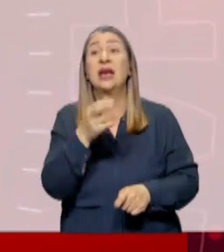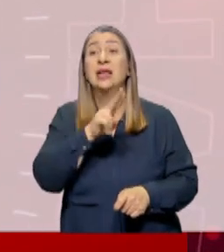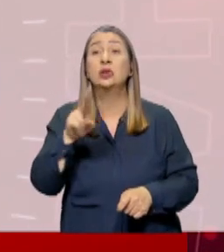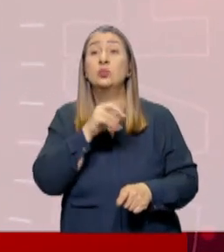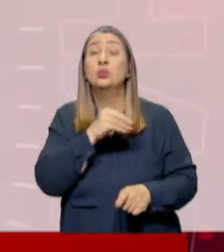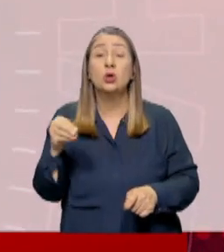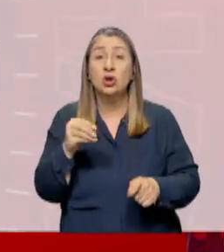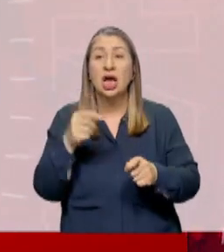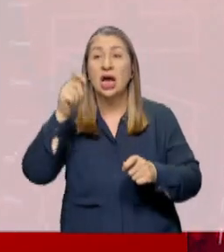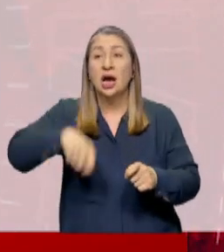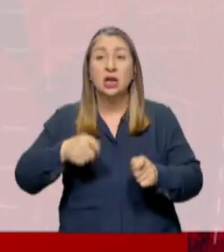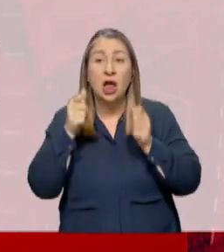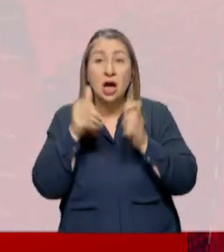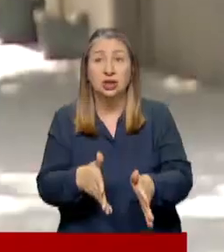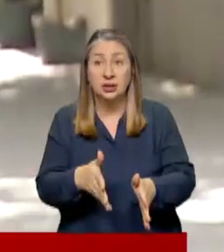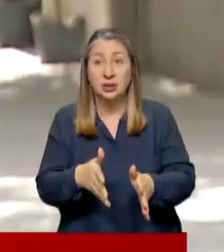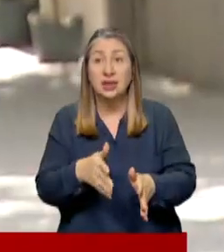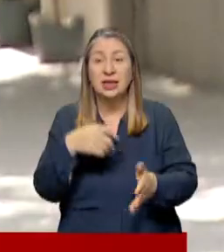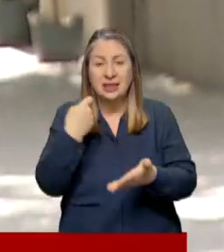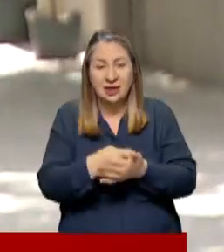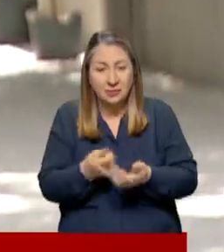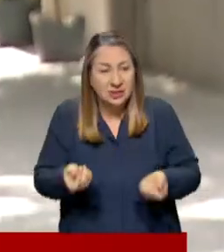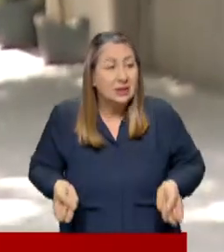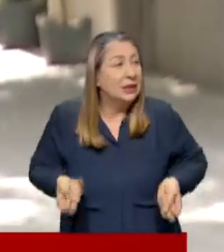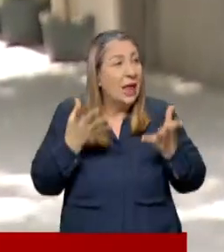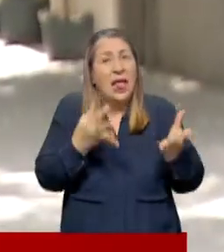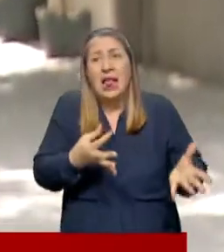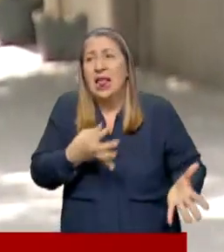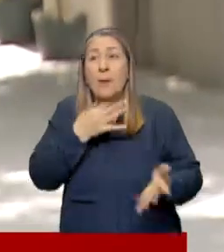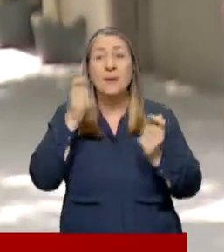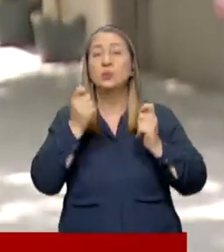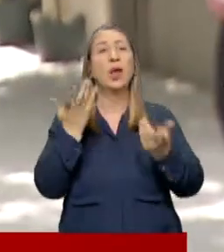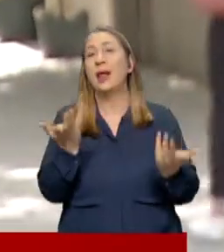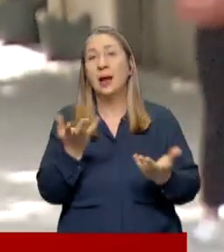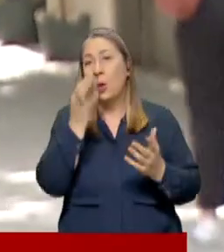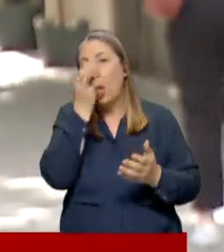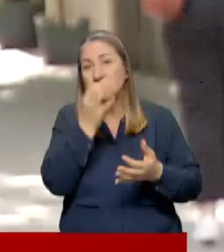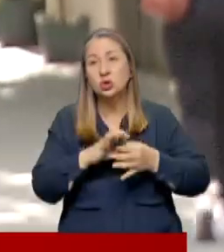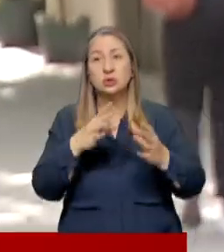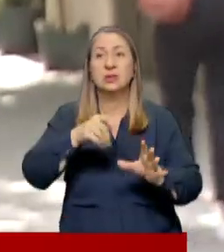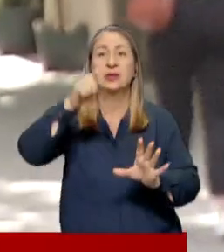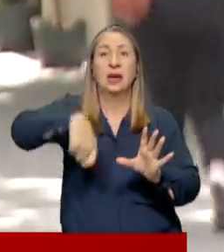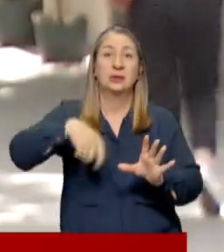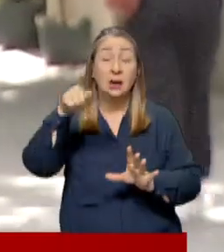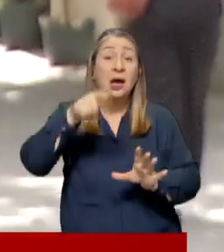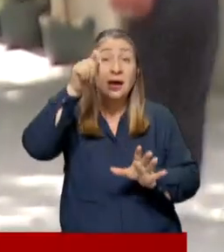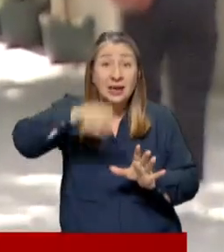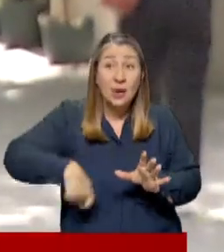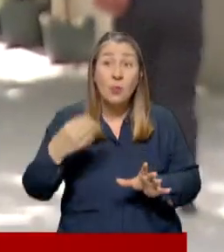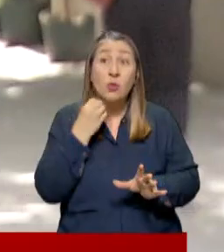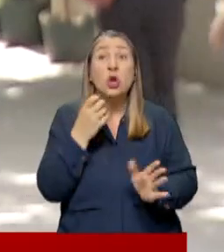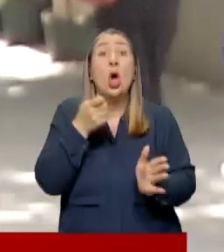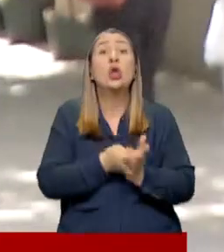700 milyon lira karttan harcandı. Nakite sıkışan tüketici mecburen en kolay çözüm yolu olan kredi kartına sarılıyor. Ama kredi kartı